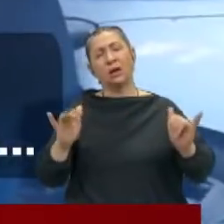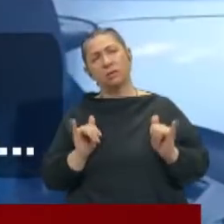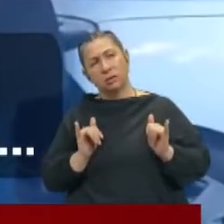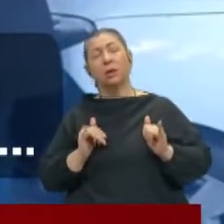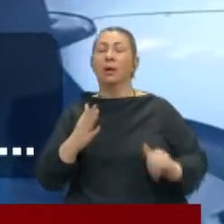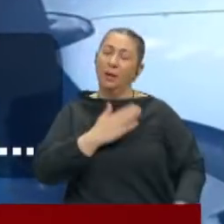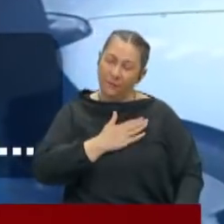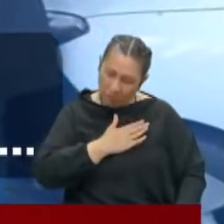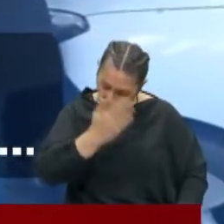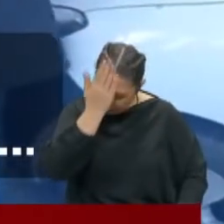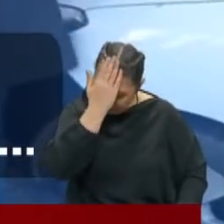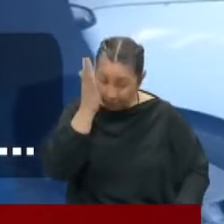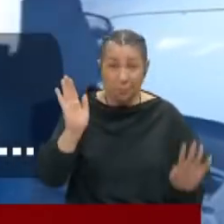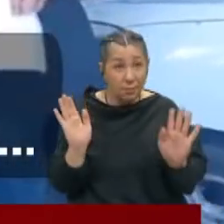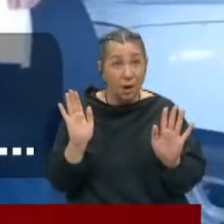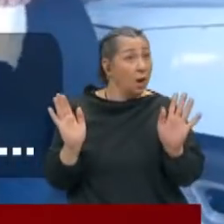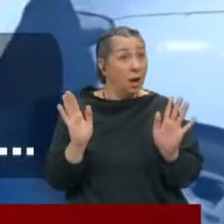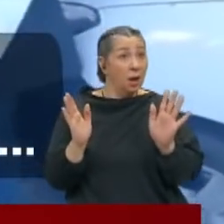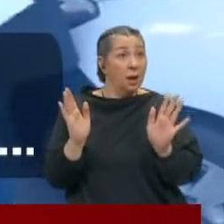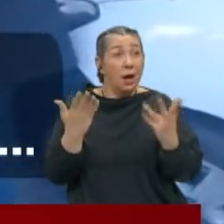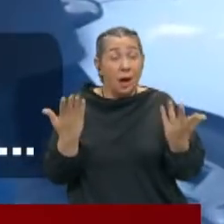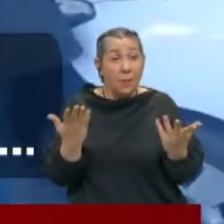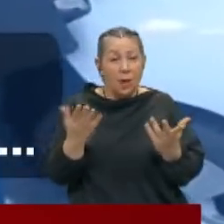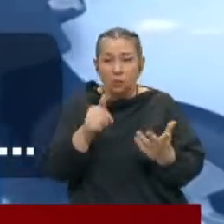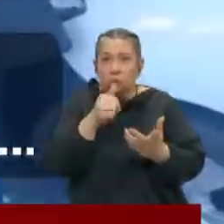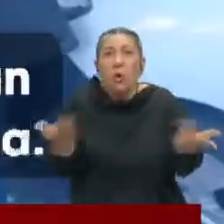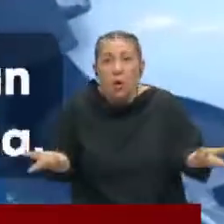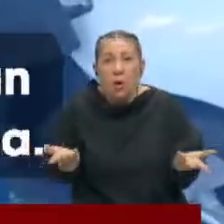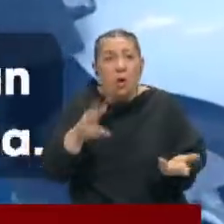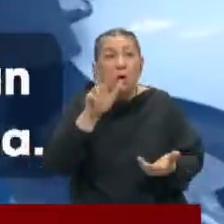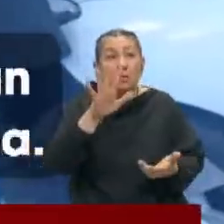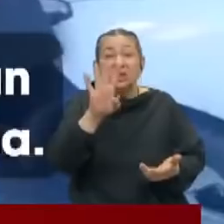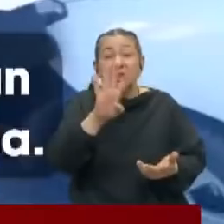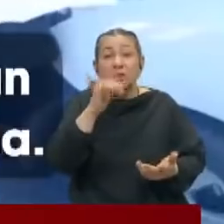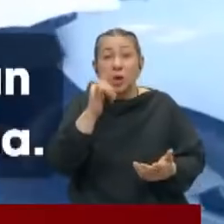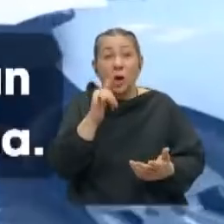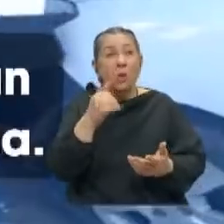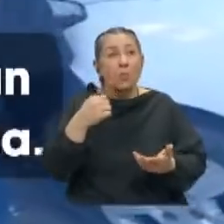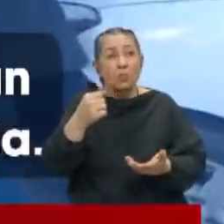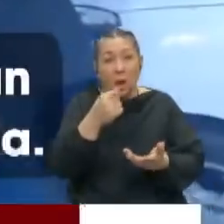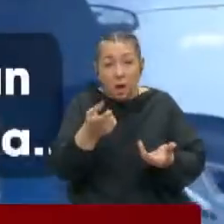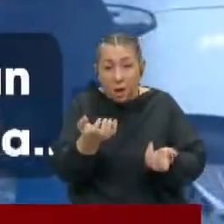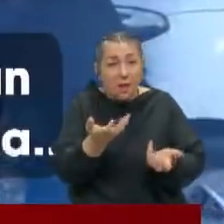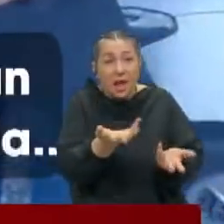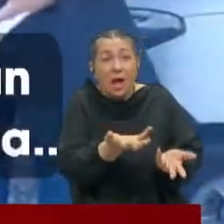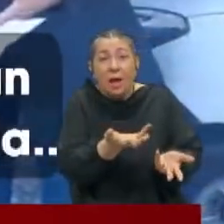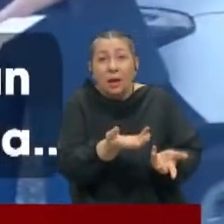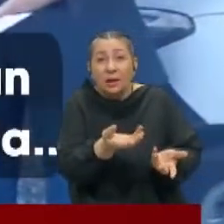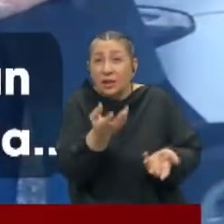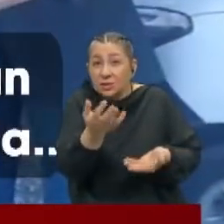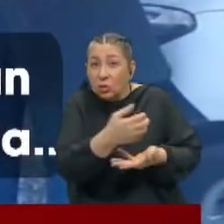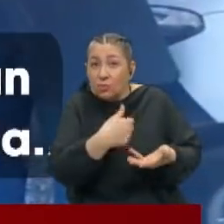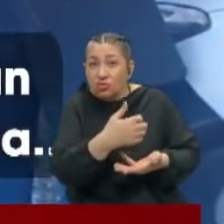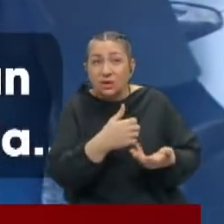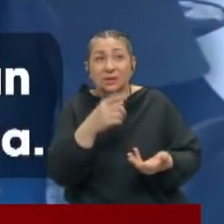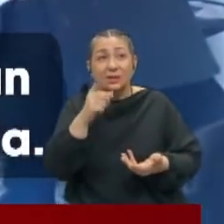ettiysek eyvallah, başımızın üstünde. Büyük bir kuraklık yaşaması zaten 35-40 kilo arpa buğday verim almışız. Pancarda ne bekleyebiliriz olmayan sular?